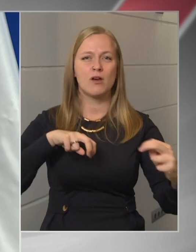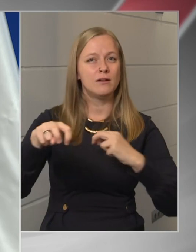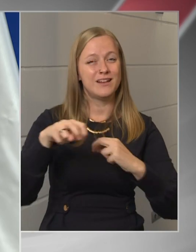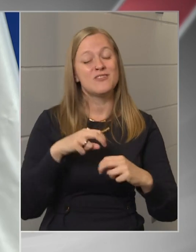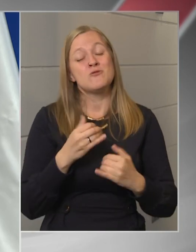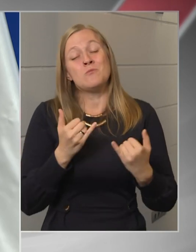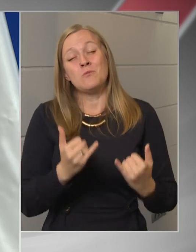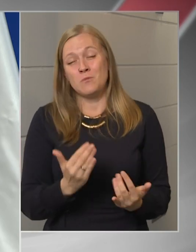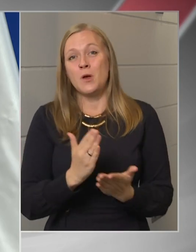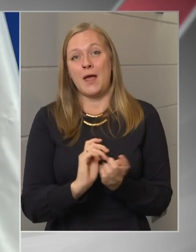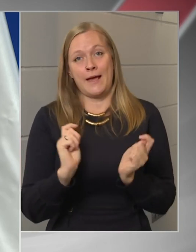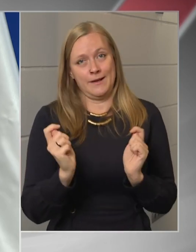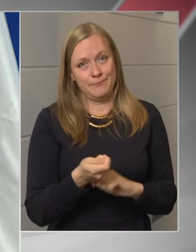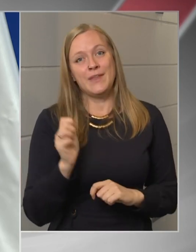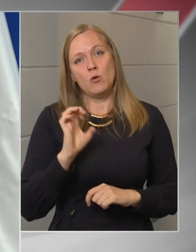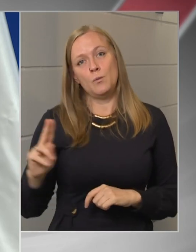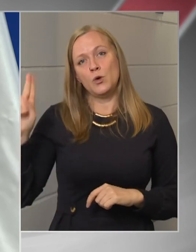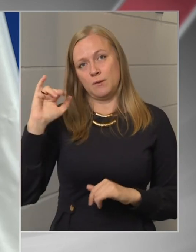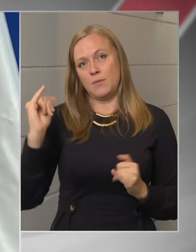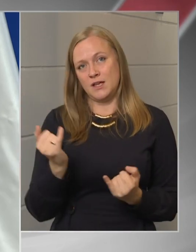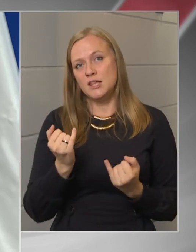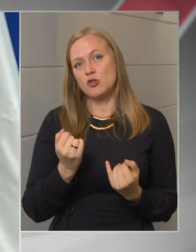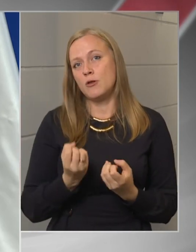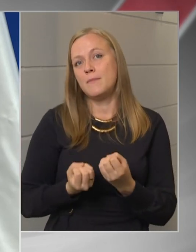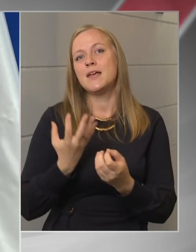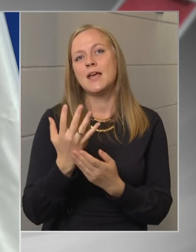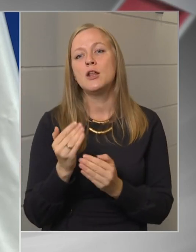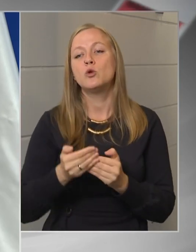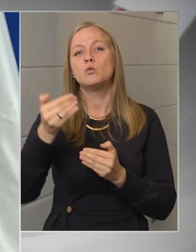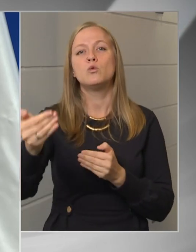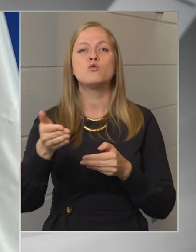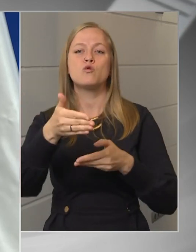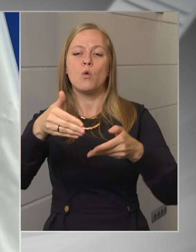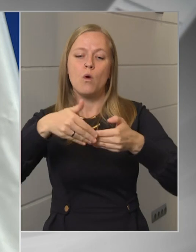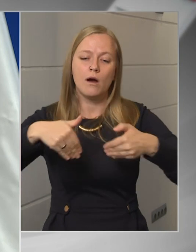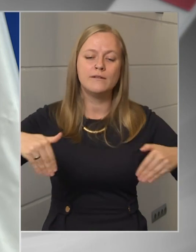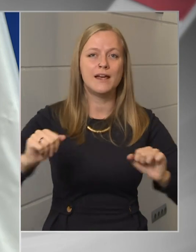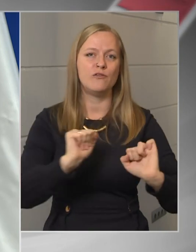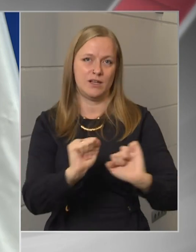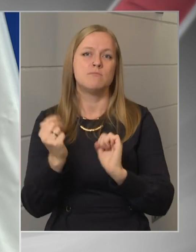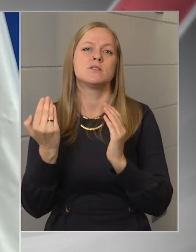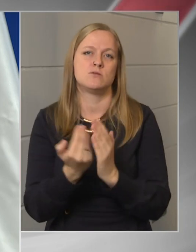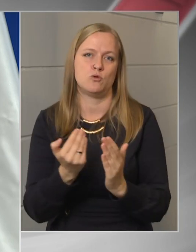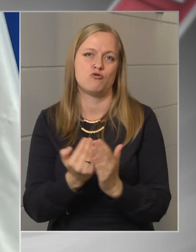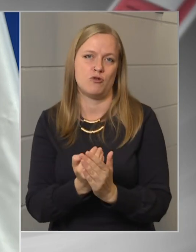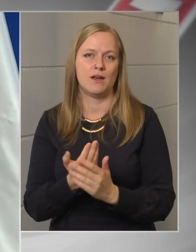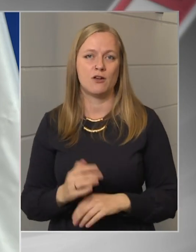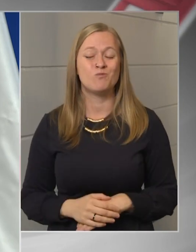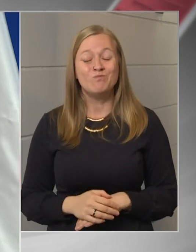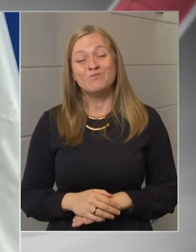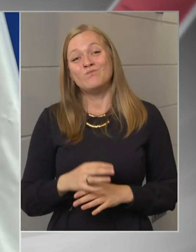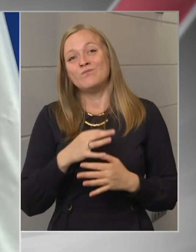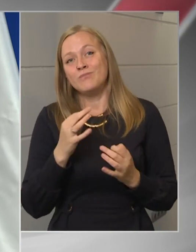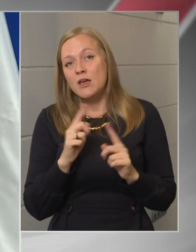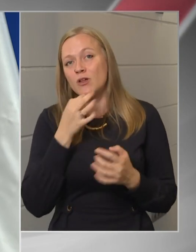azért az Európai Unióban is megjelenik a külső határvédelem szükségessége. Az egy más kérdés, hogy amit ők összességében képviselnek,